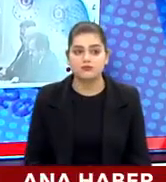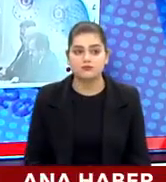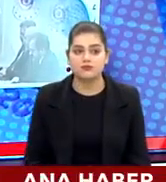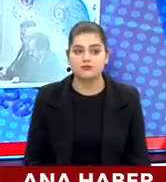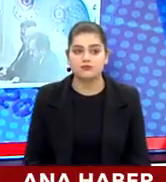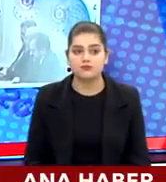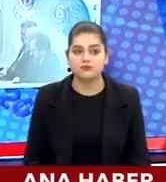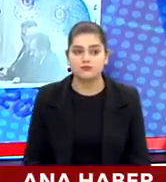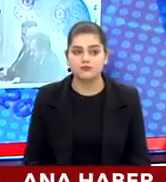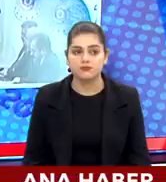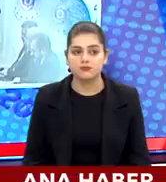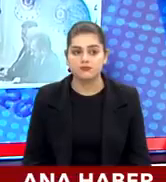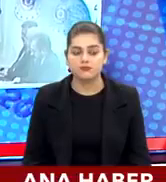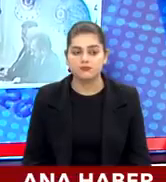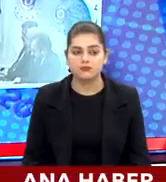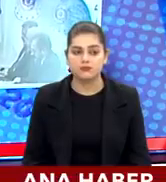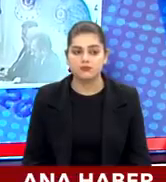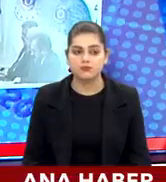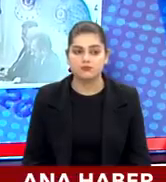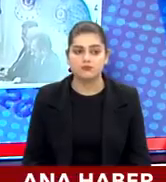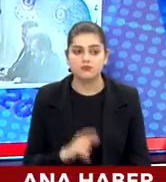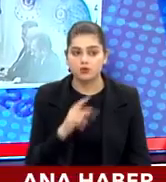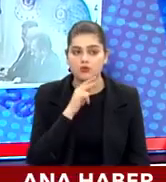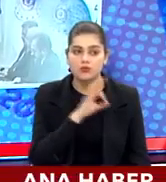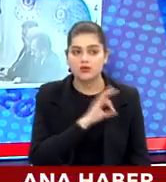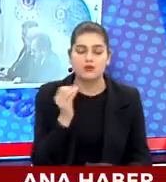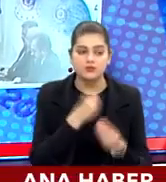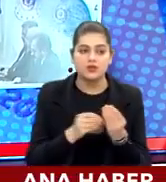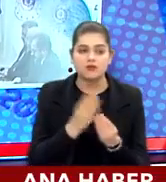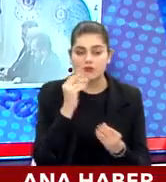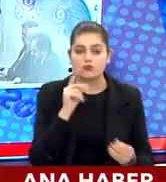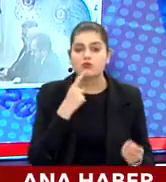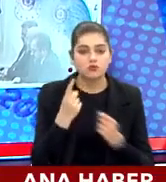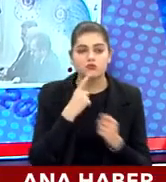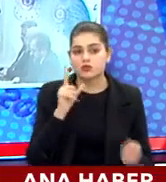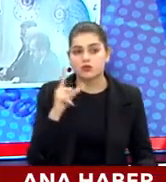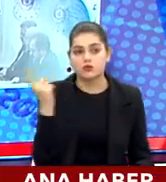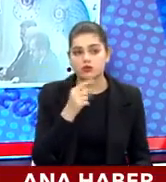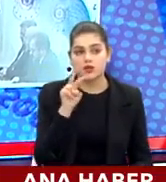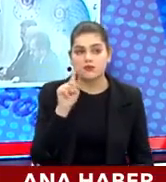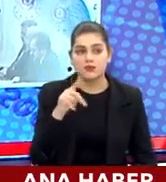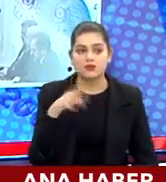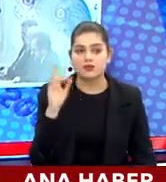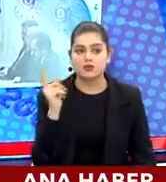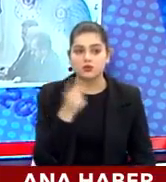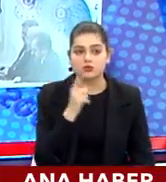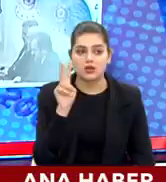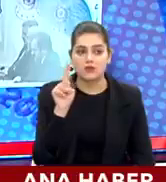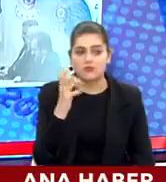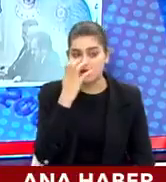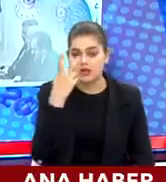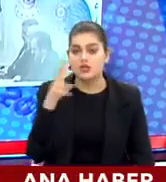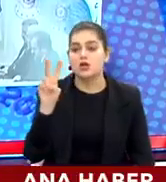açıklaması onu gösteriyor her şey Dolayısıyla bu rakam üzerinden zam konuşulmalı % 21 değil % 21 beklenen